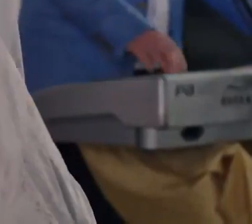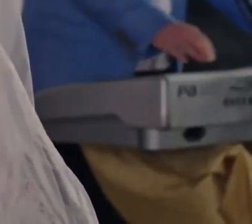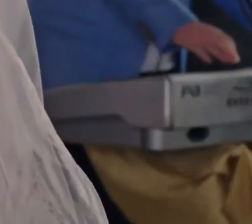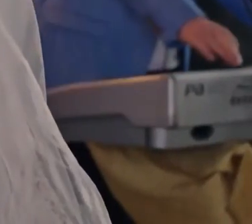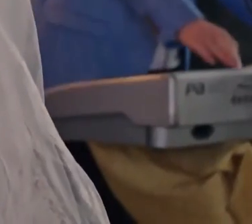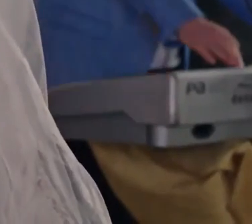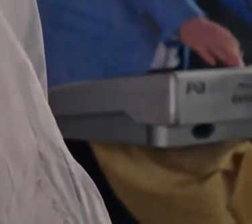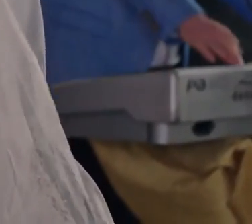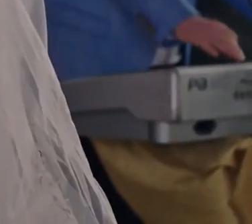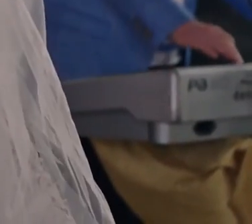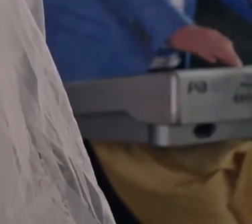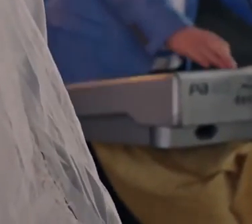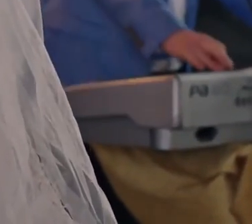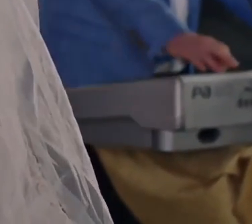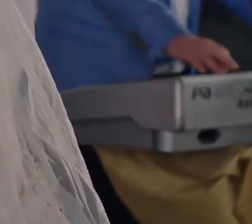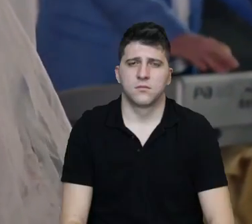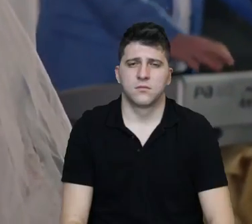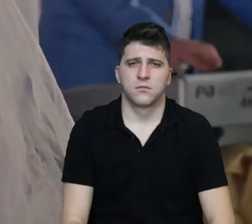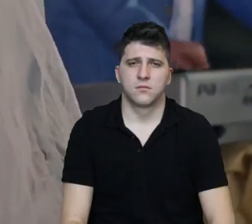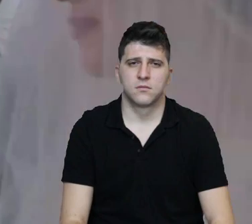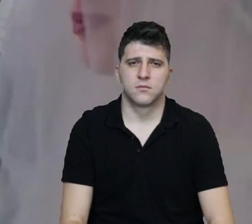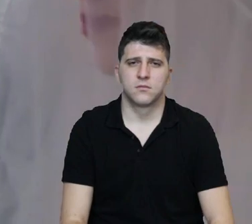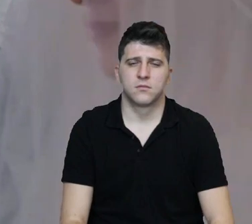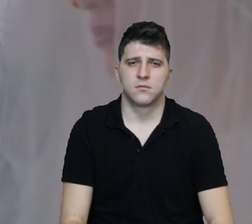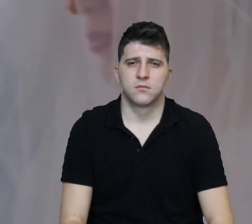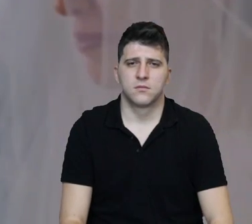Nalan biraz neşesi yerine gelmiş gibi İbrahim'e gülümsedi.